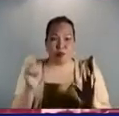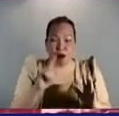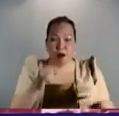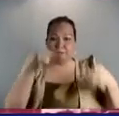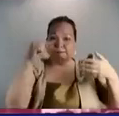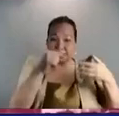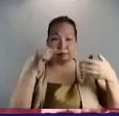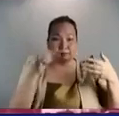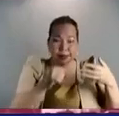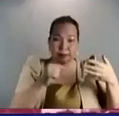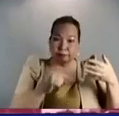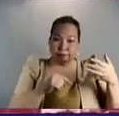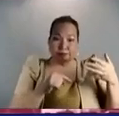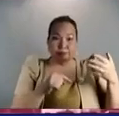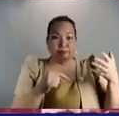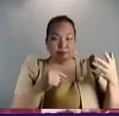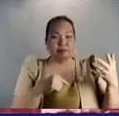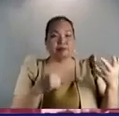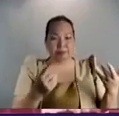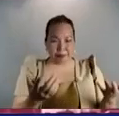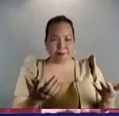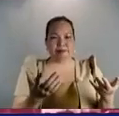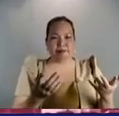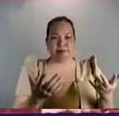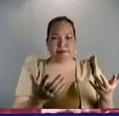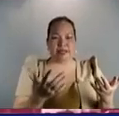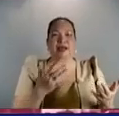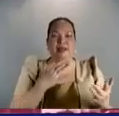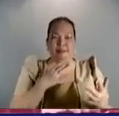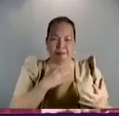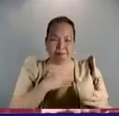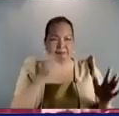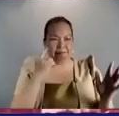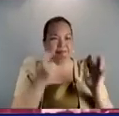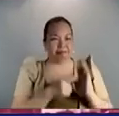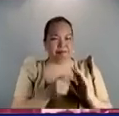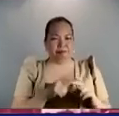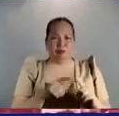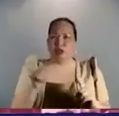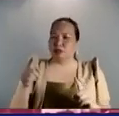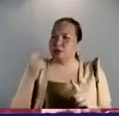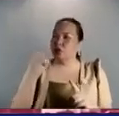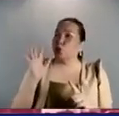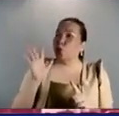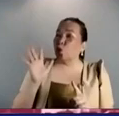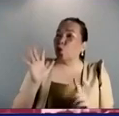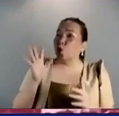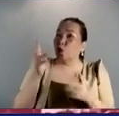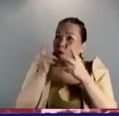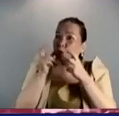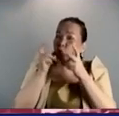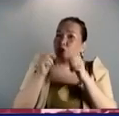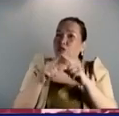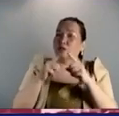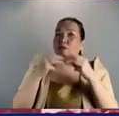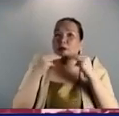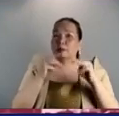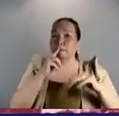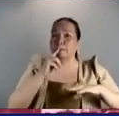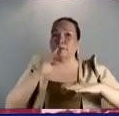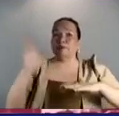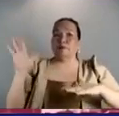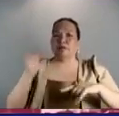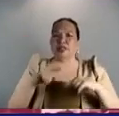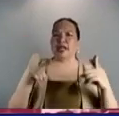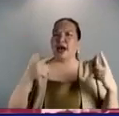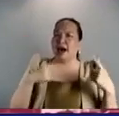kung anong kanilang programa plataforma ni gobyerno. Pero dun sa mga narinig mong talumpati, meron bang mga pangulo na nagbitiw ng mga